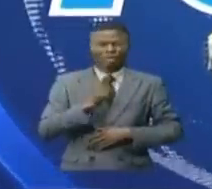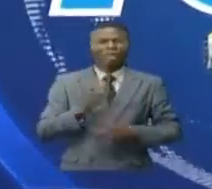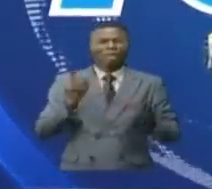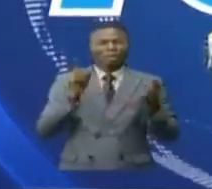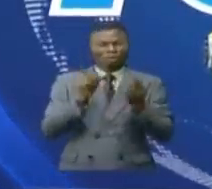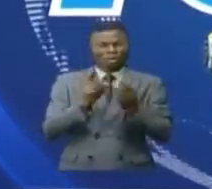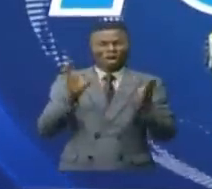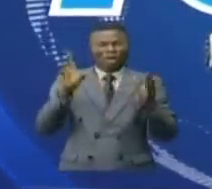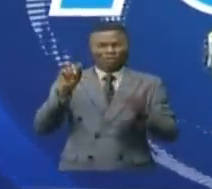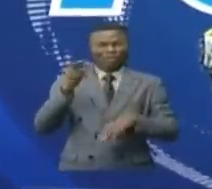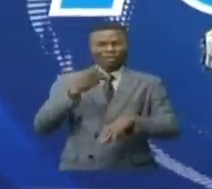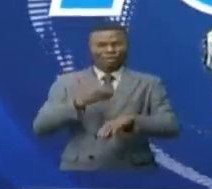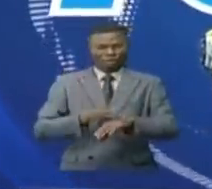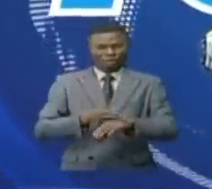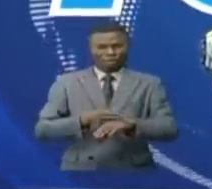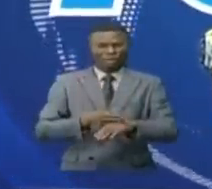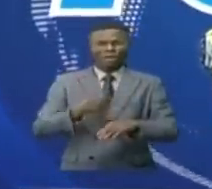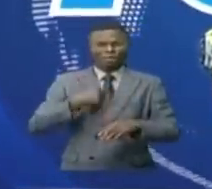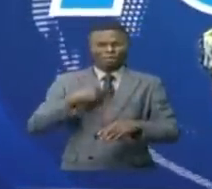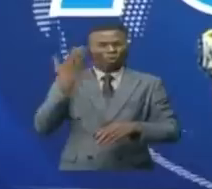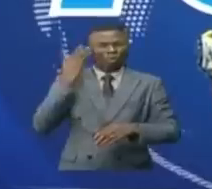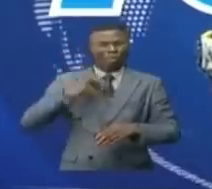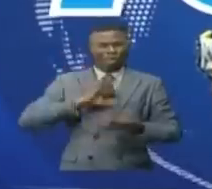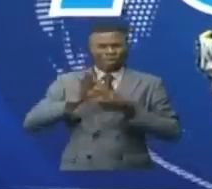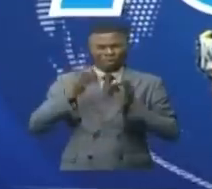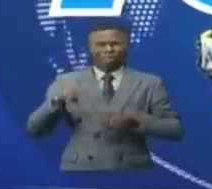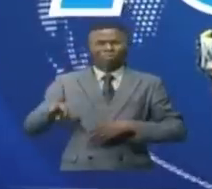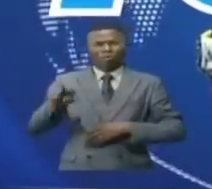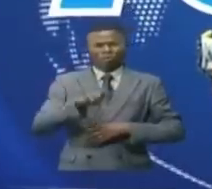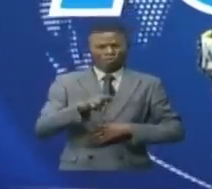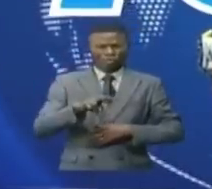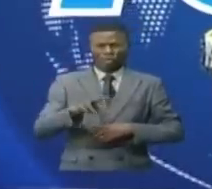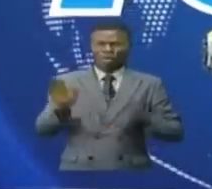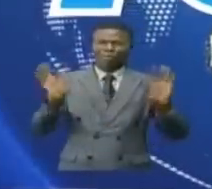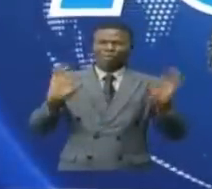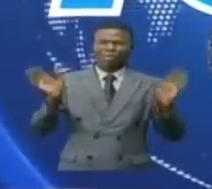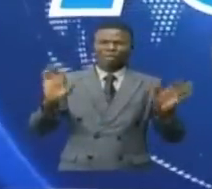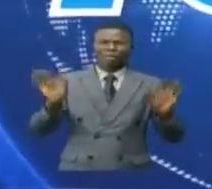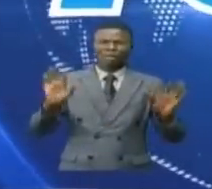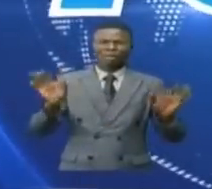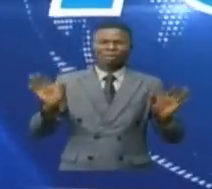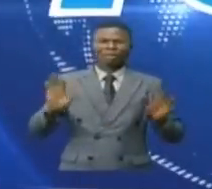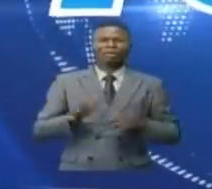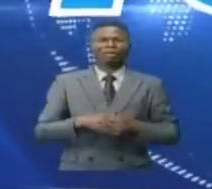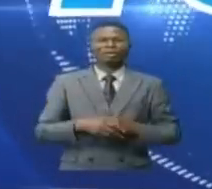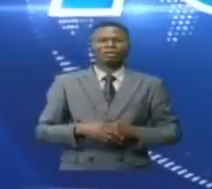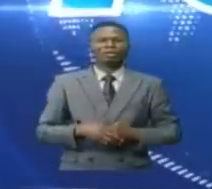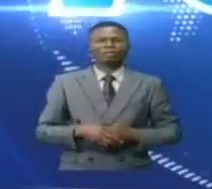retrouve demain avec le même plaisir, si Dieu est levé. Bonsoir chez vous.